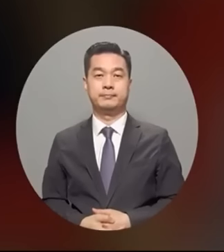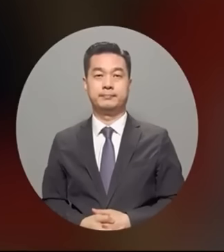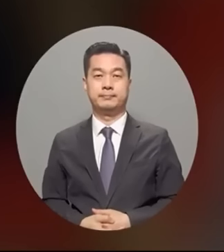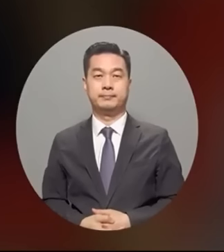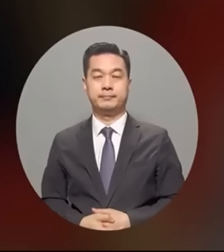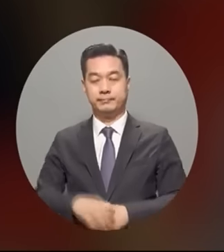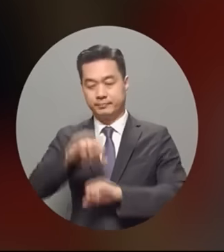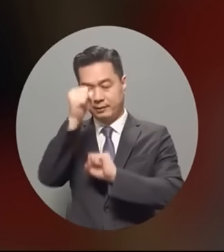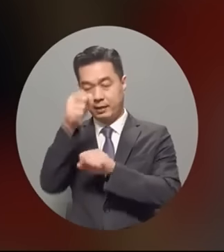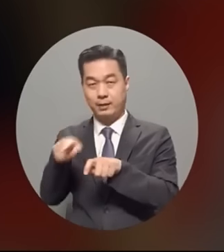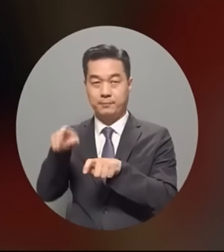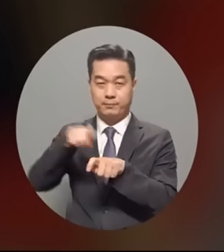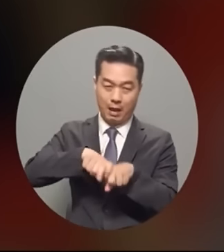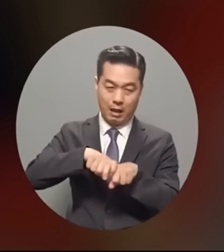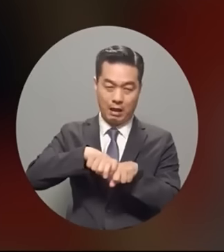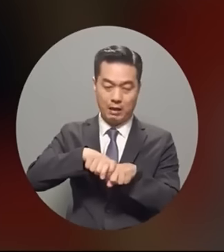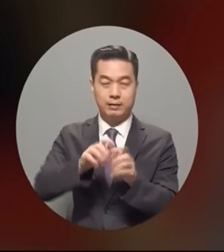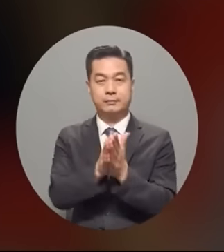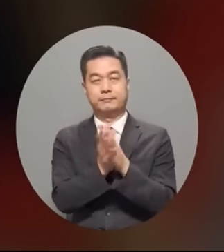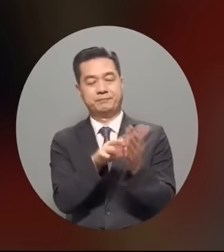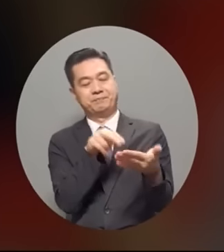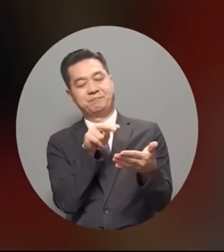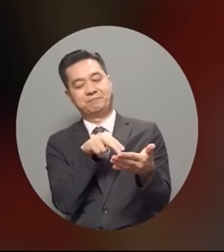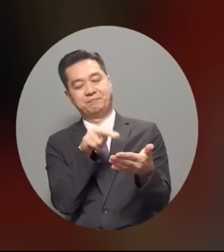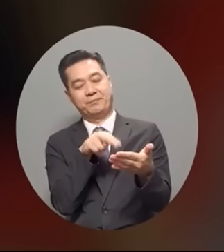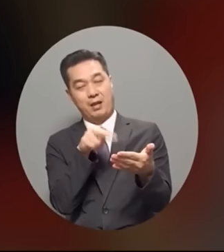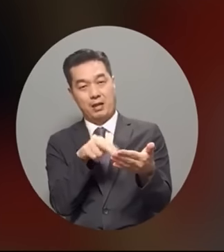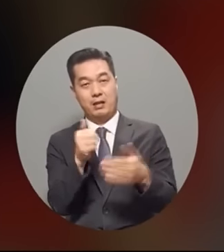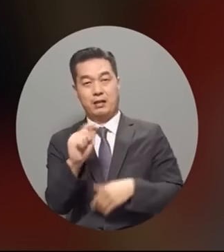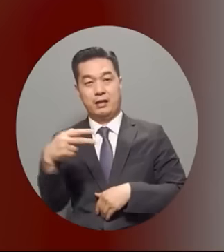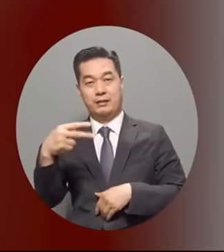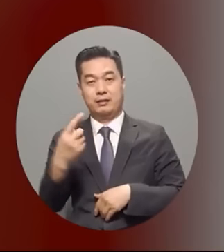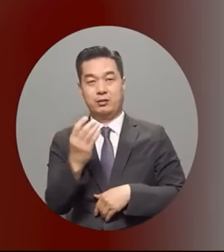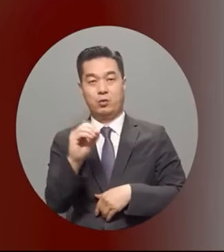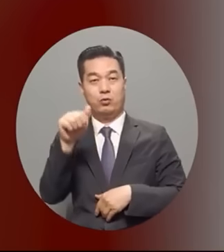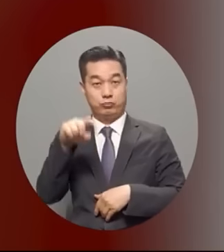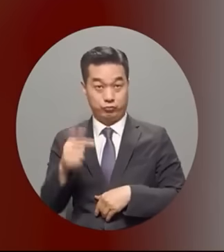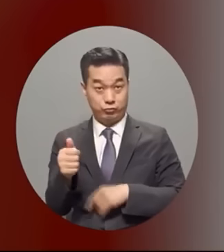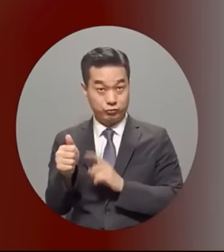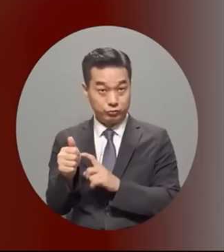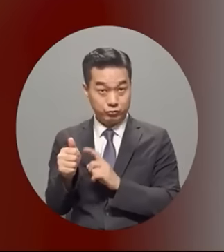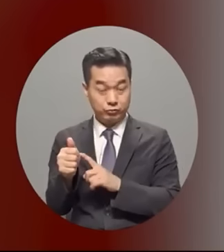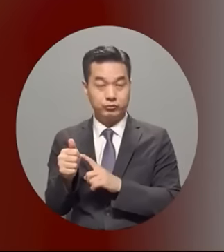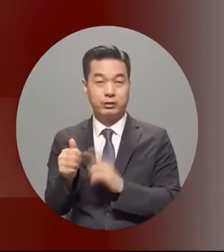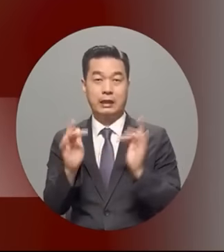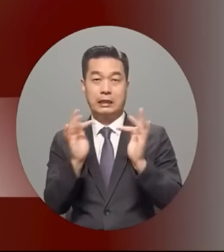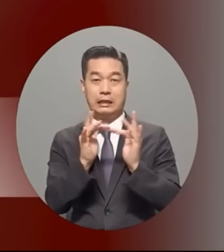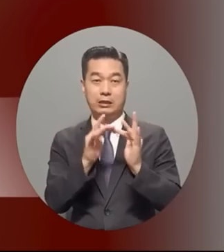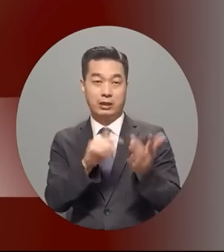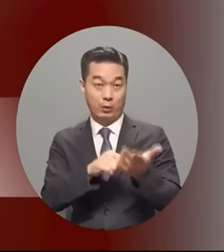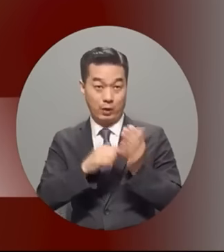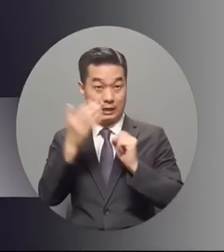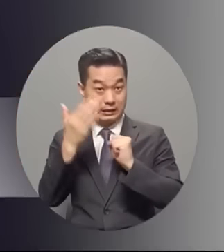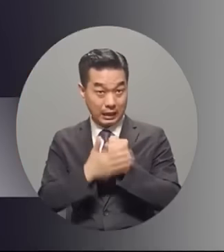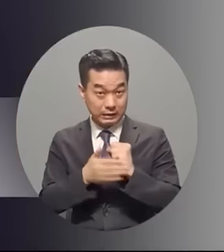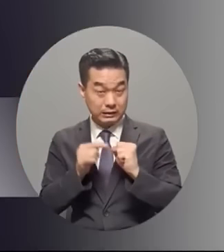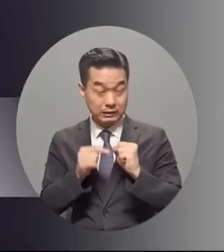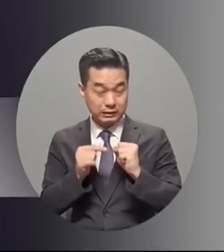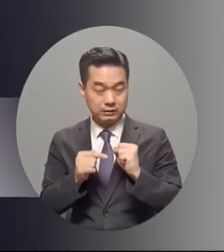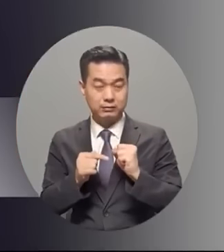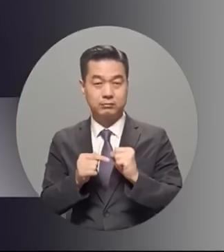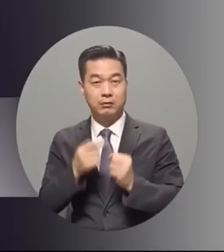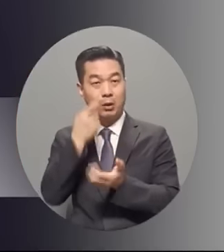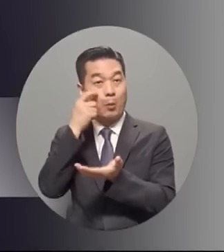다리를 꿈채 책을 읽고 있는 한동훈 전 비상대책 위원장 인터넷 사이트에 올라온이 사진을 시작으로